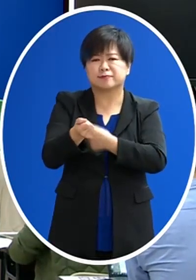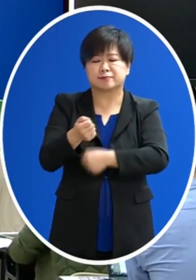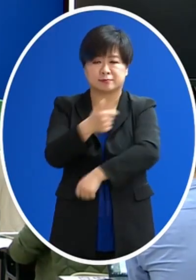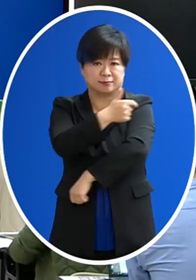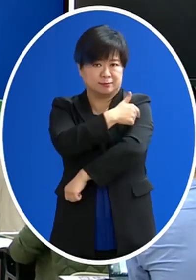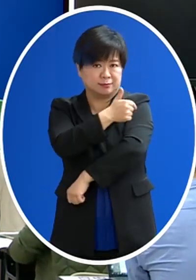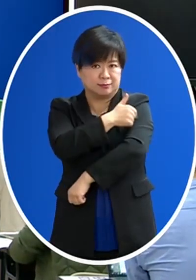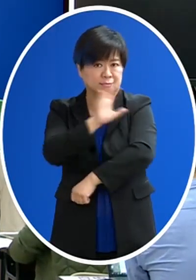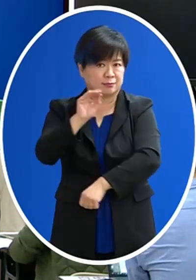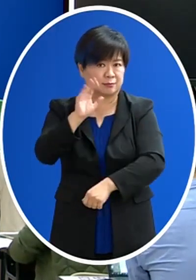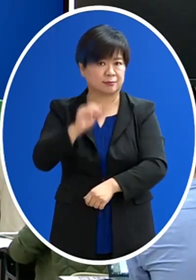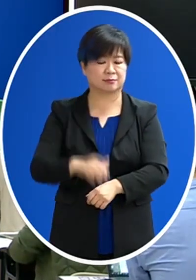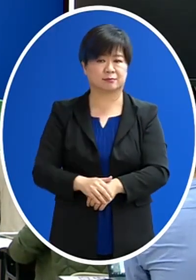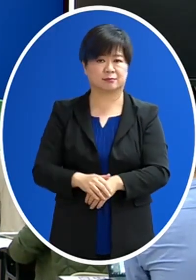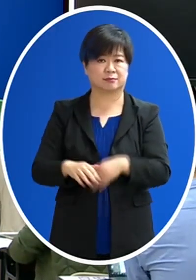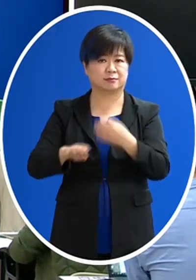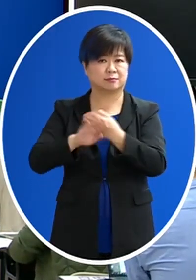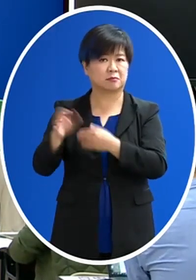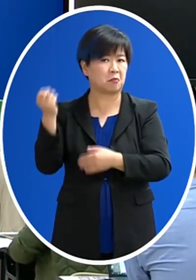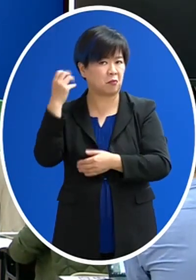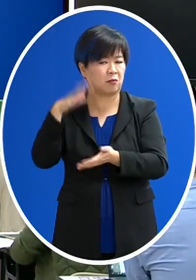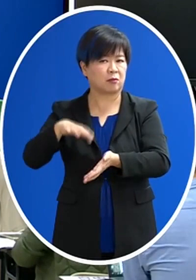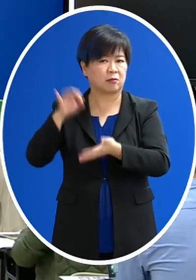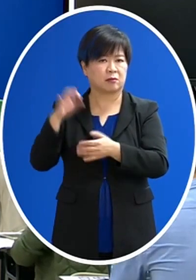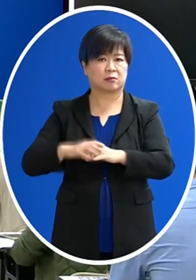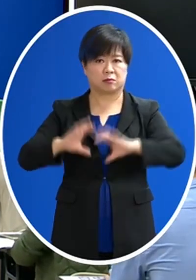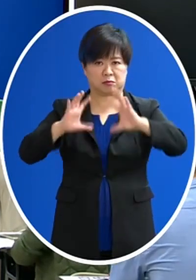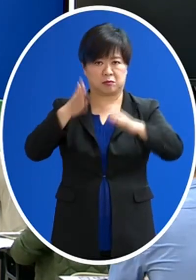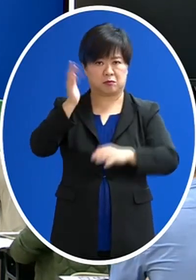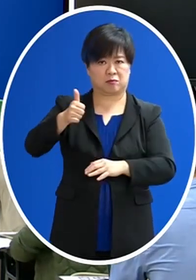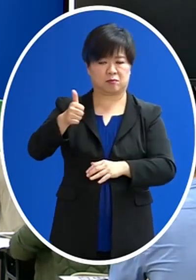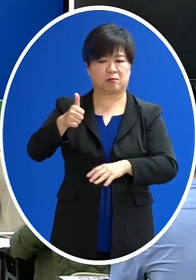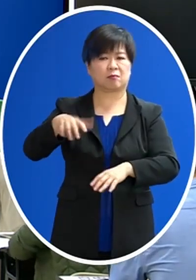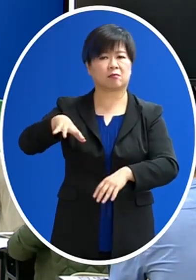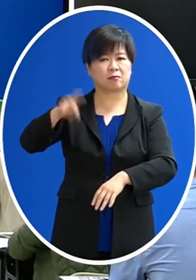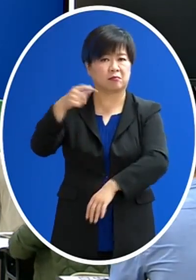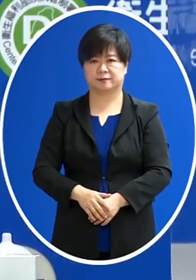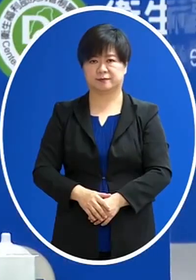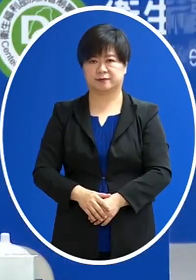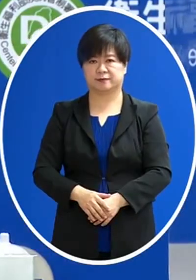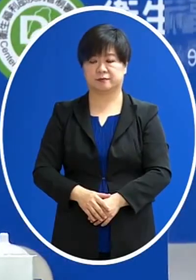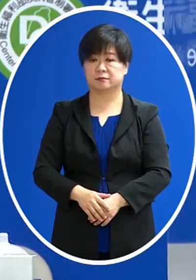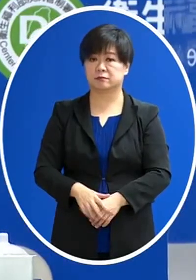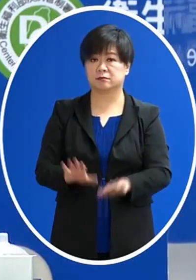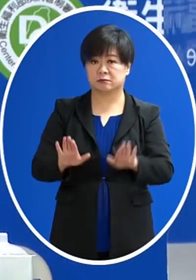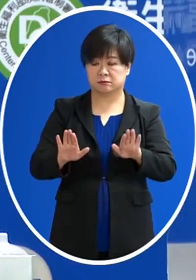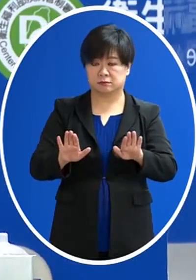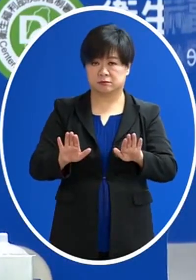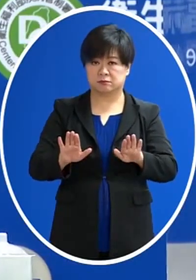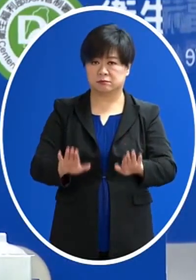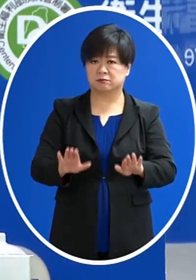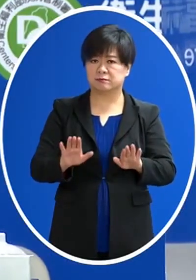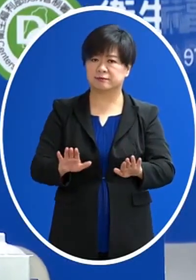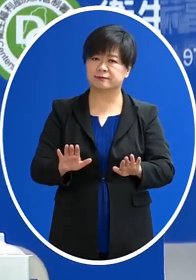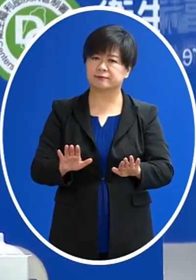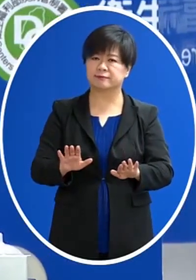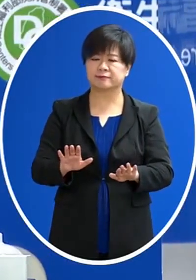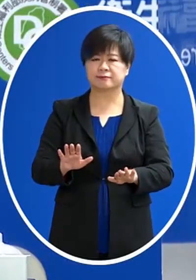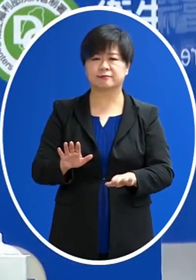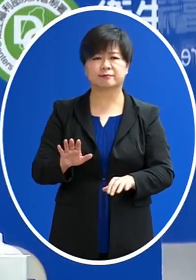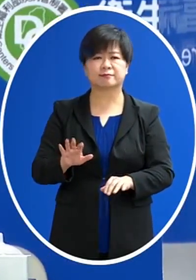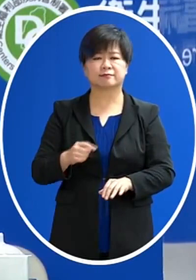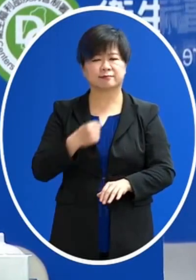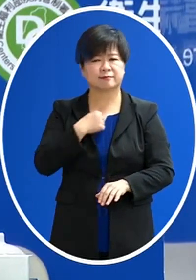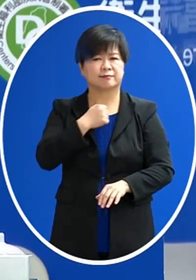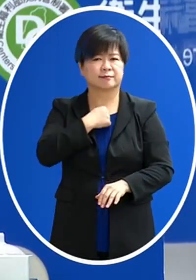有考虑外界所建议的由总统带头来接种这样子？ 目前就是我们知